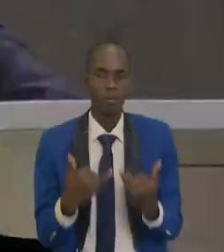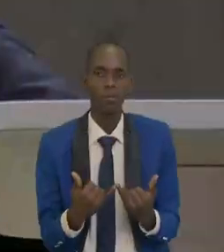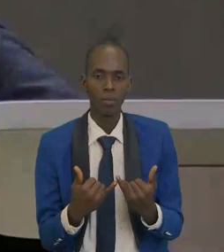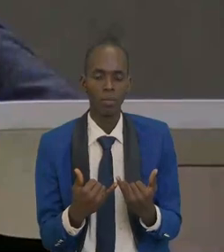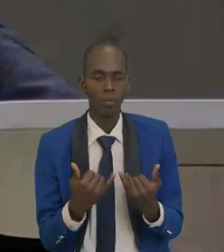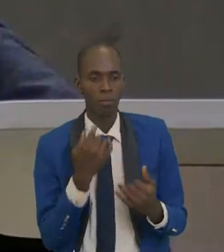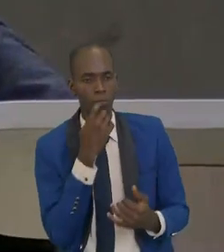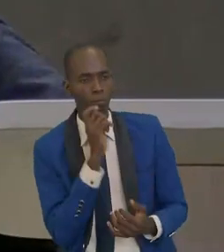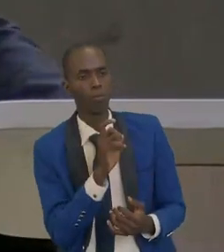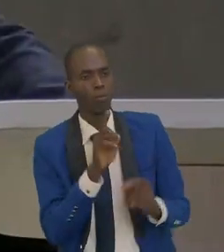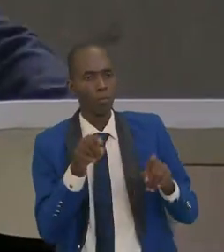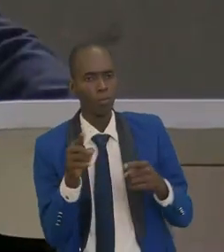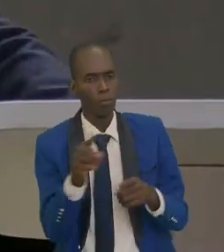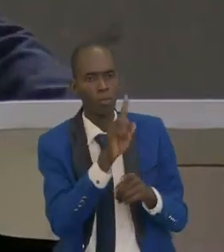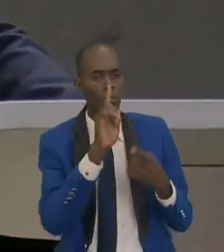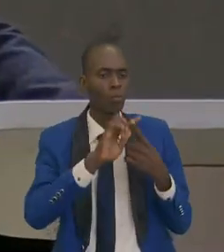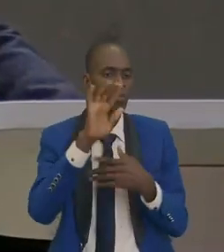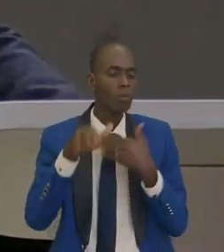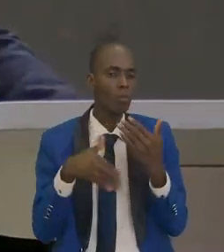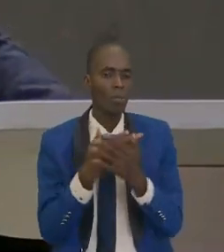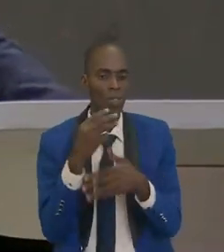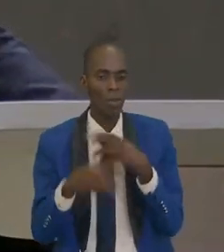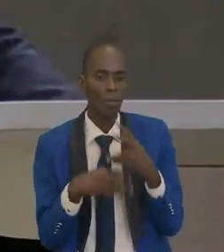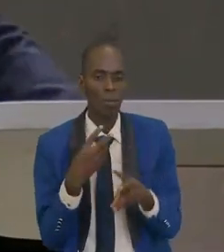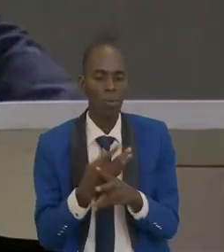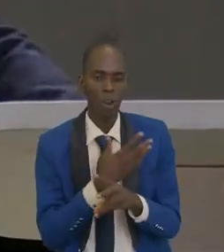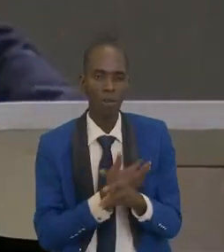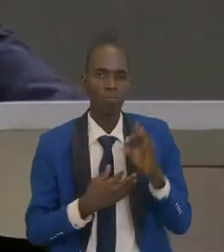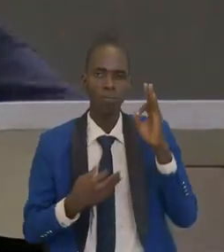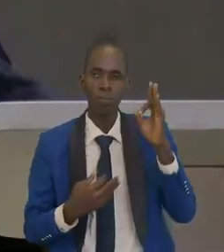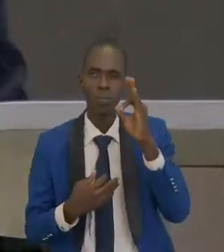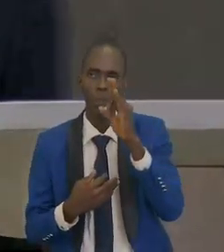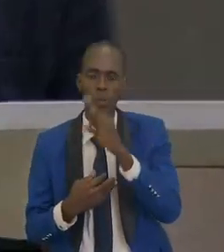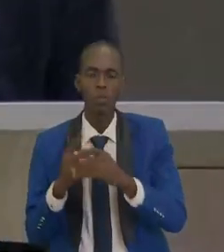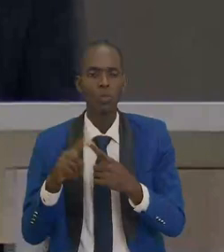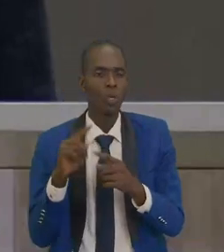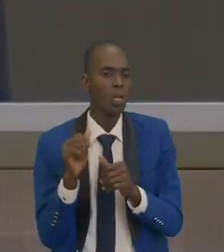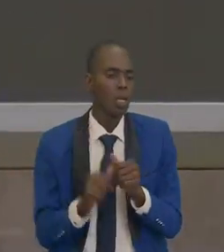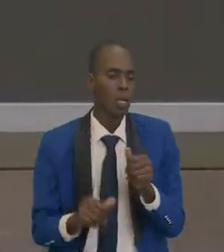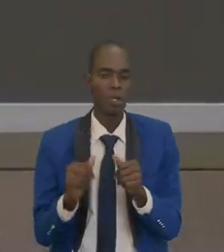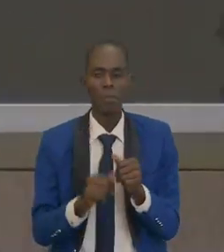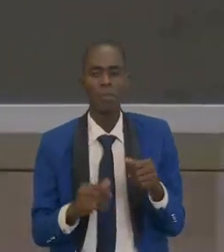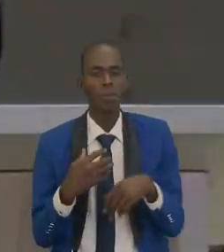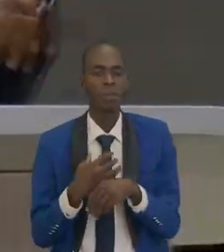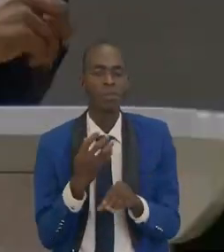Allez par tout le monde et prêchez la bonne nouvelle à toute la création.